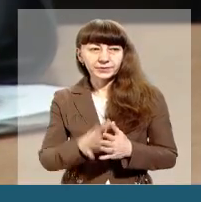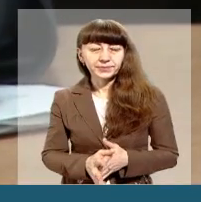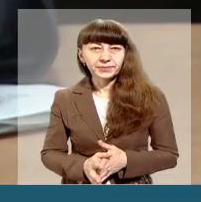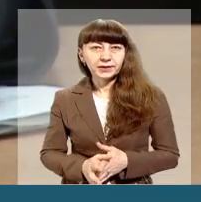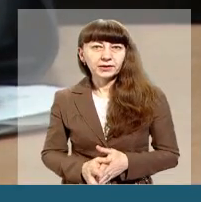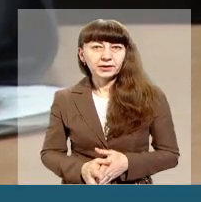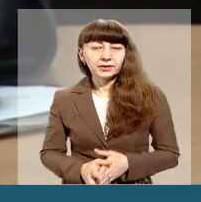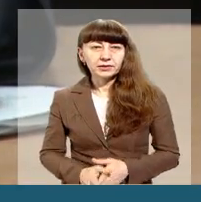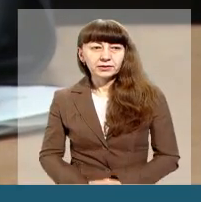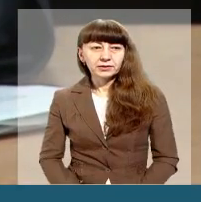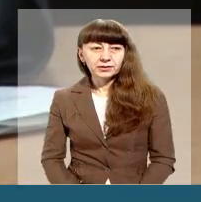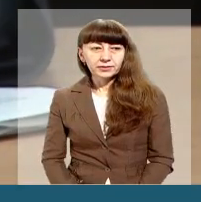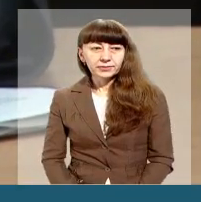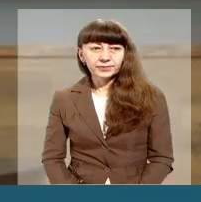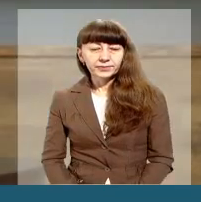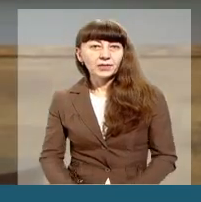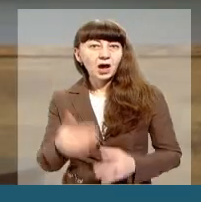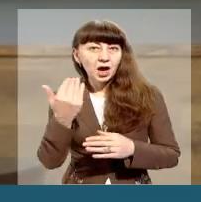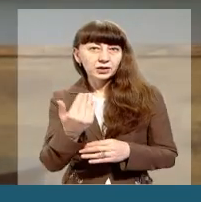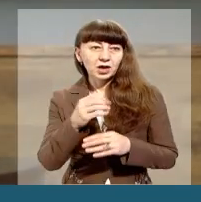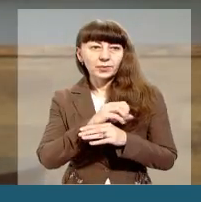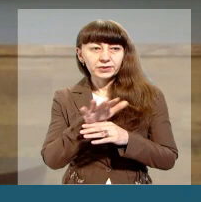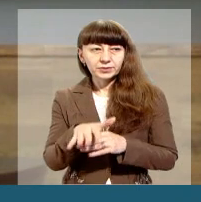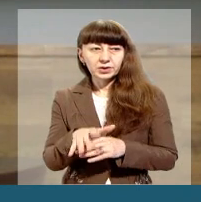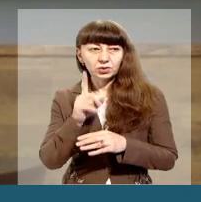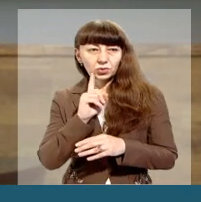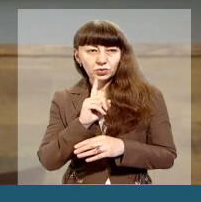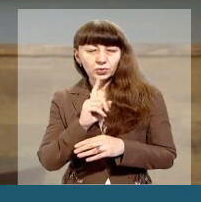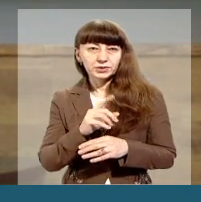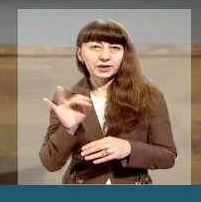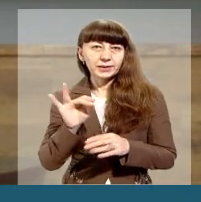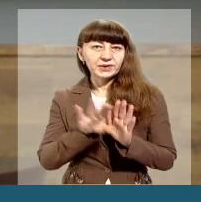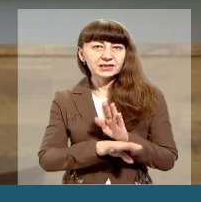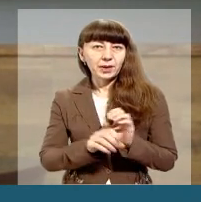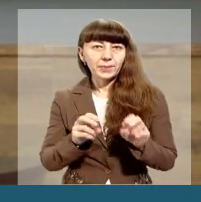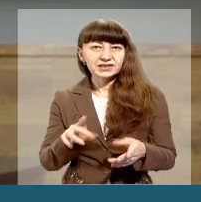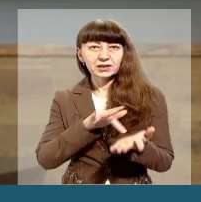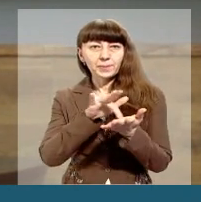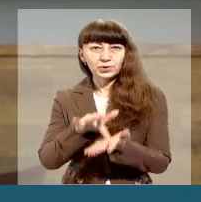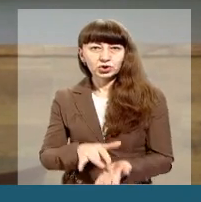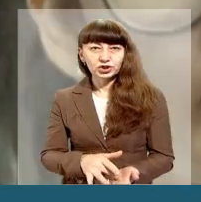контролер всегда останутся актуальными. Ведь именно они обеспечивают комфортное, а главное – безопасное